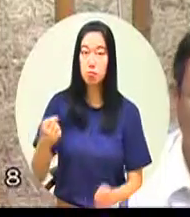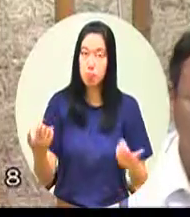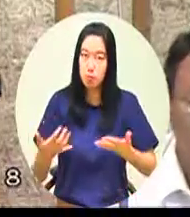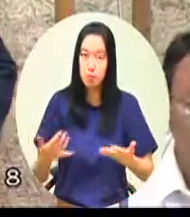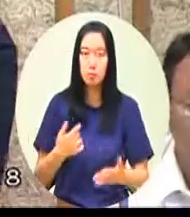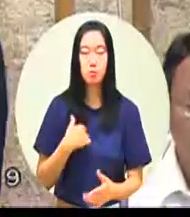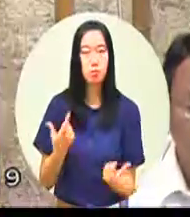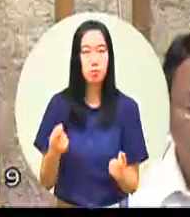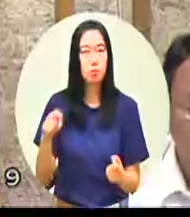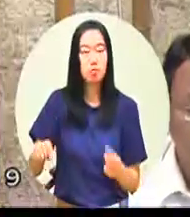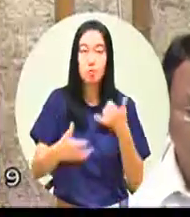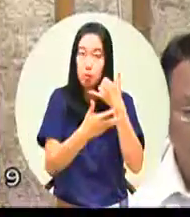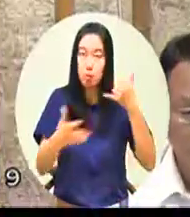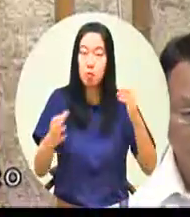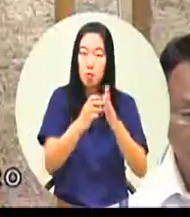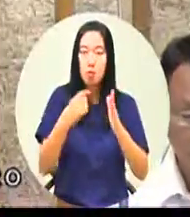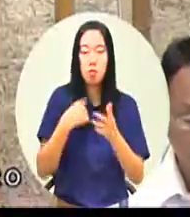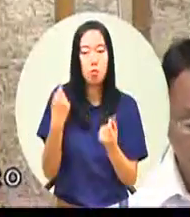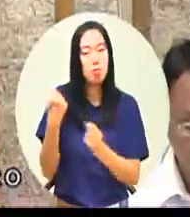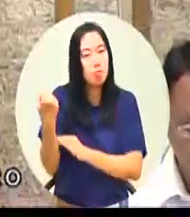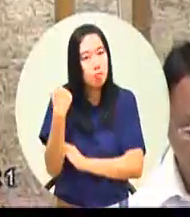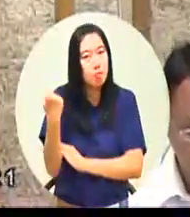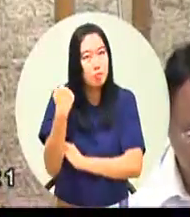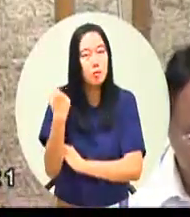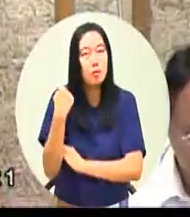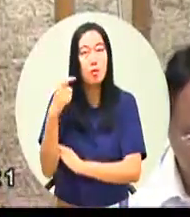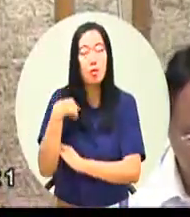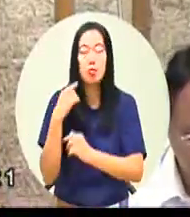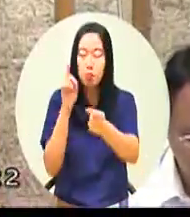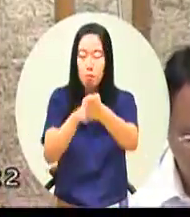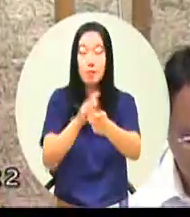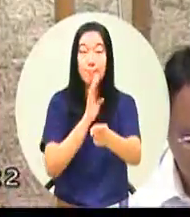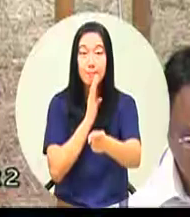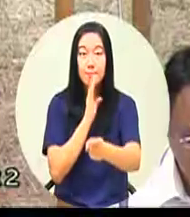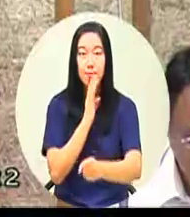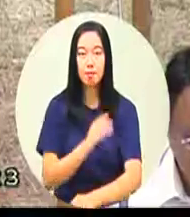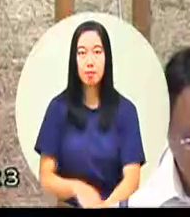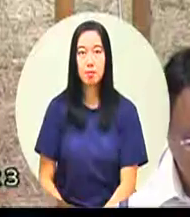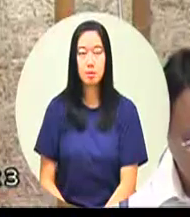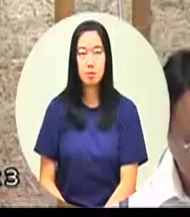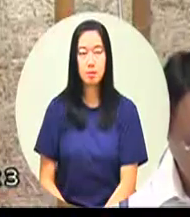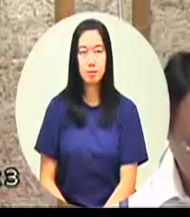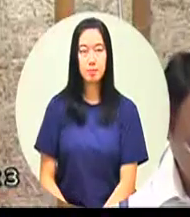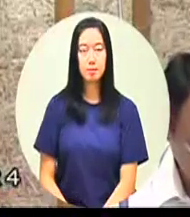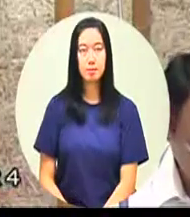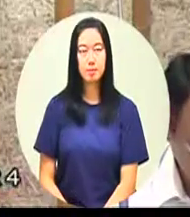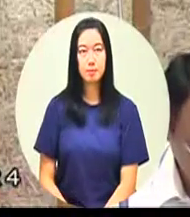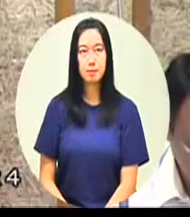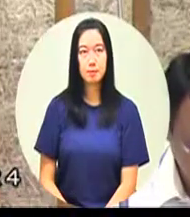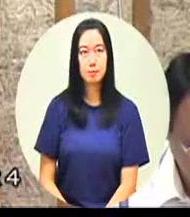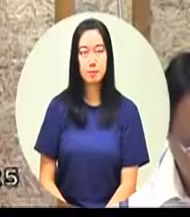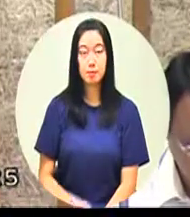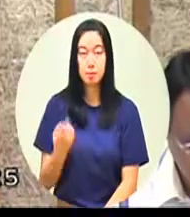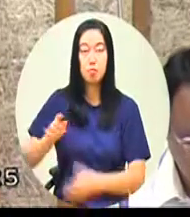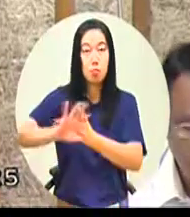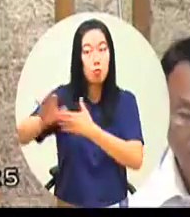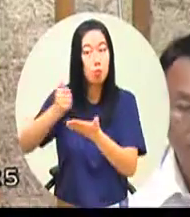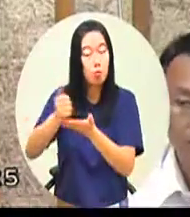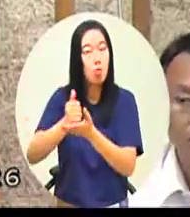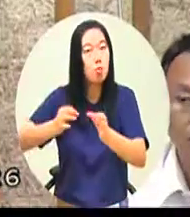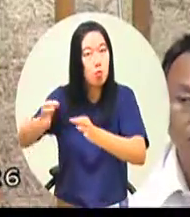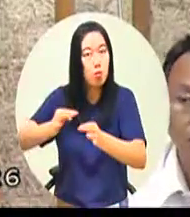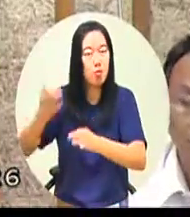阮海洋局一直咧拍拼的目标啦吼。啊，当然针对这个可能因为前期外销市场